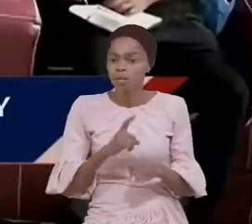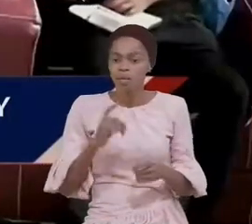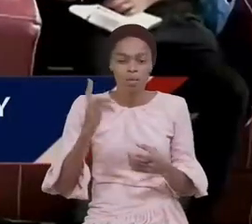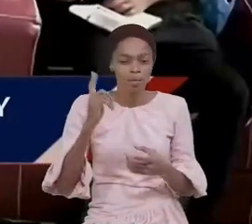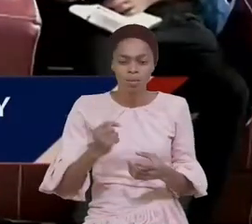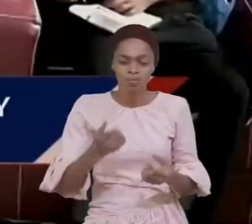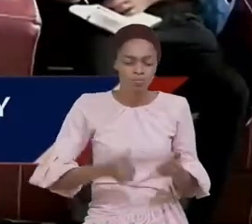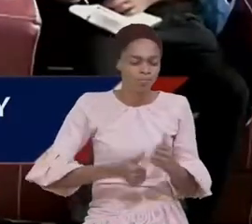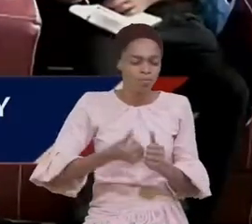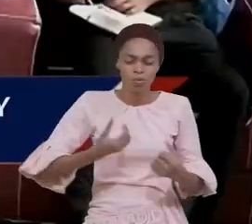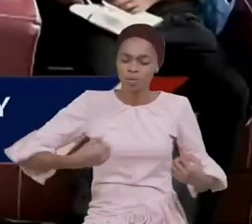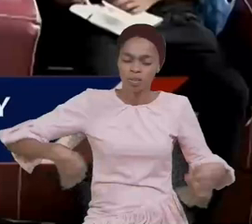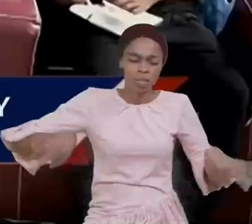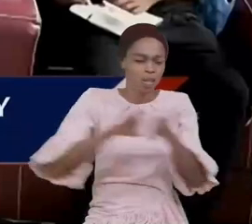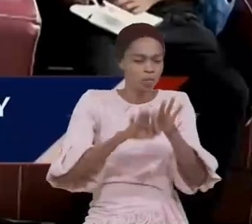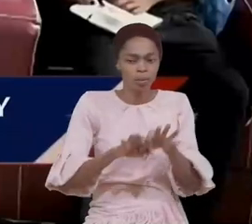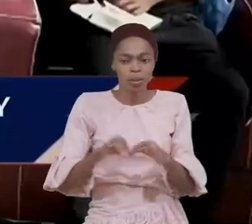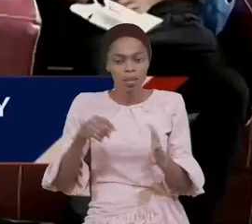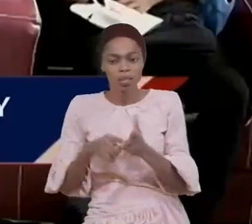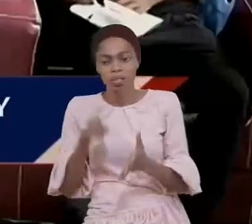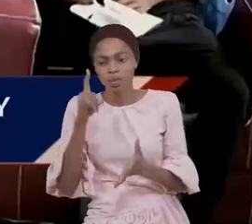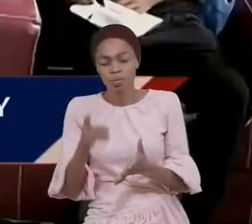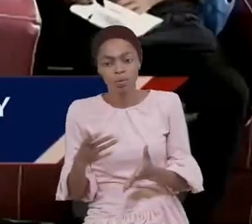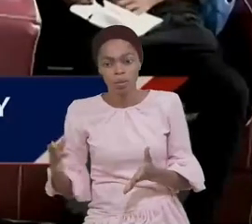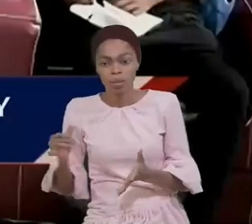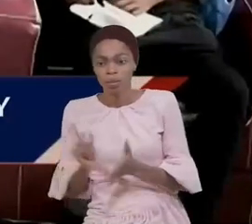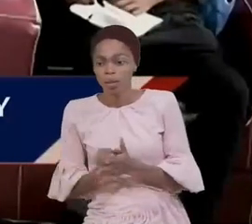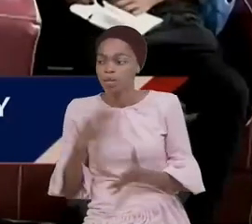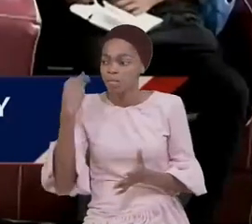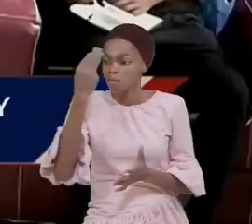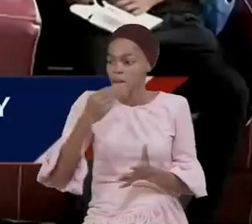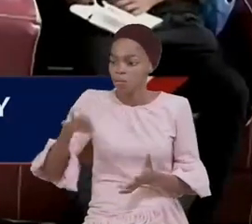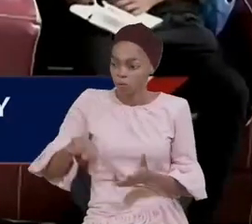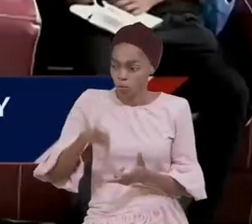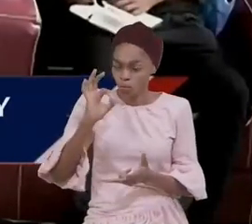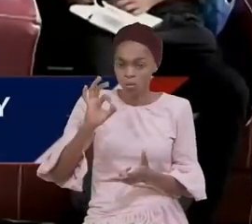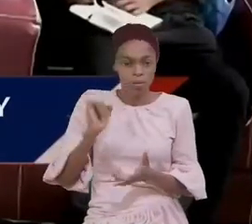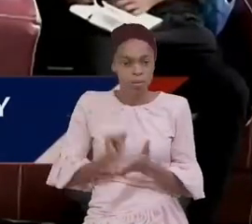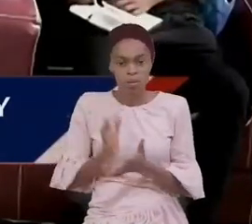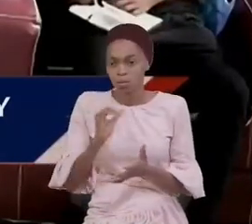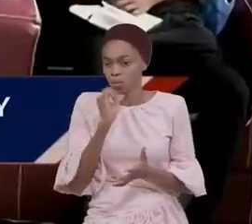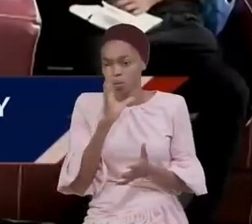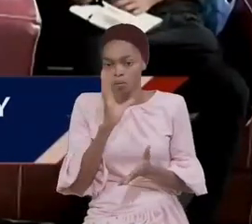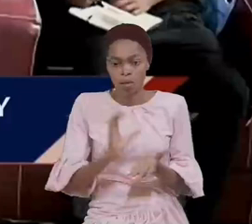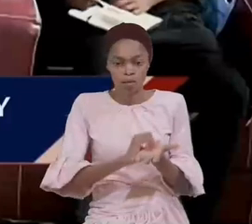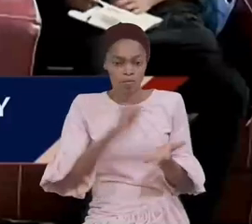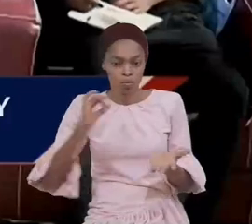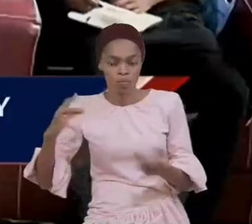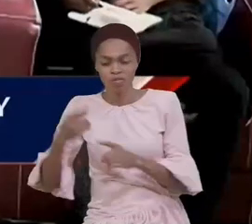un. Cette seule chose, Marie a choisi la seule chose qui ne lui sera pas